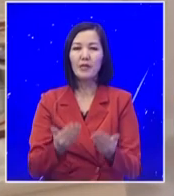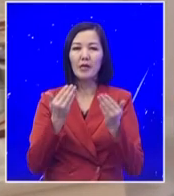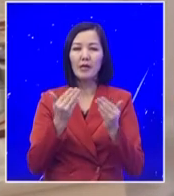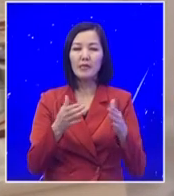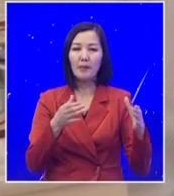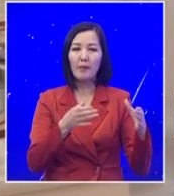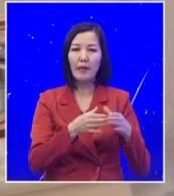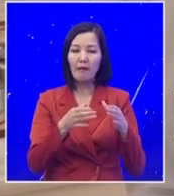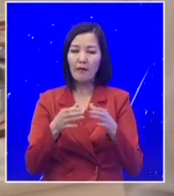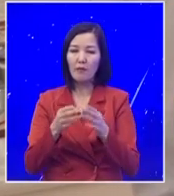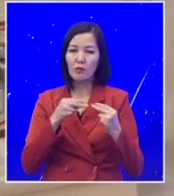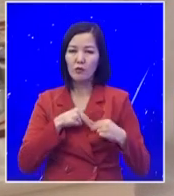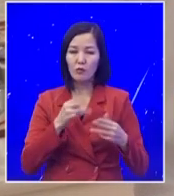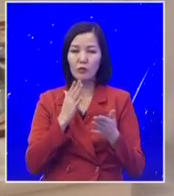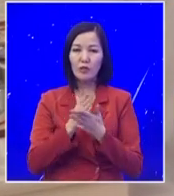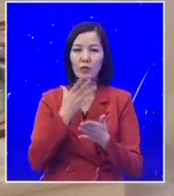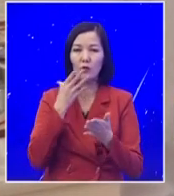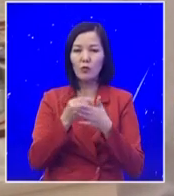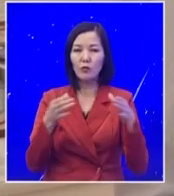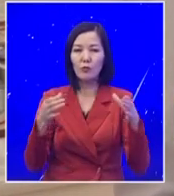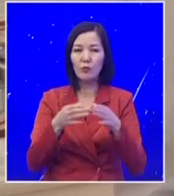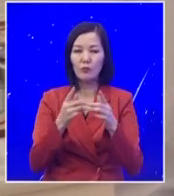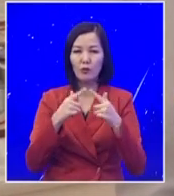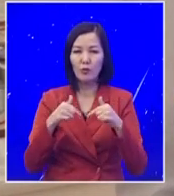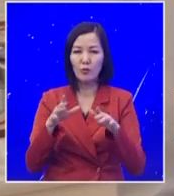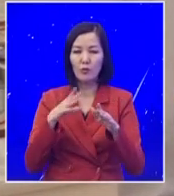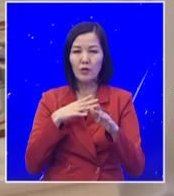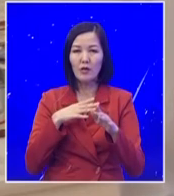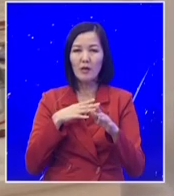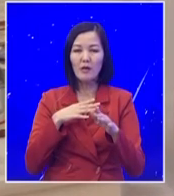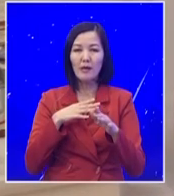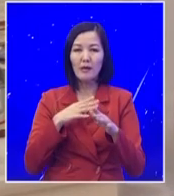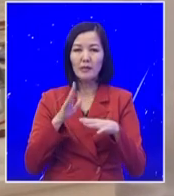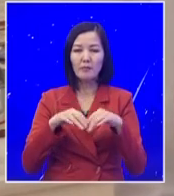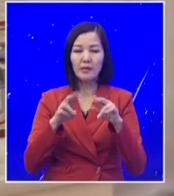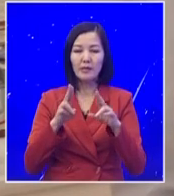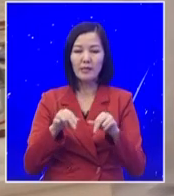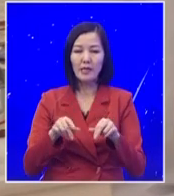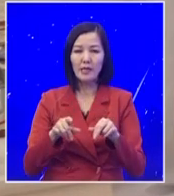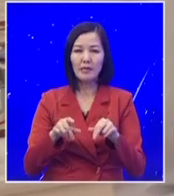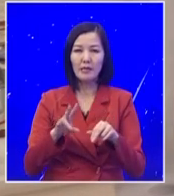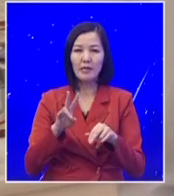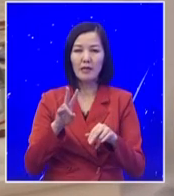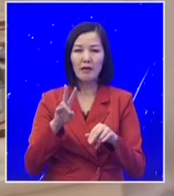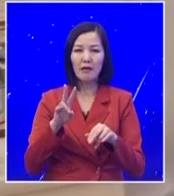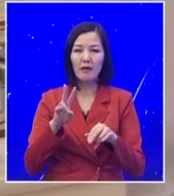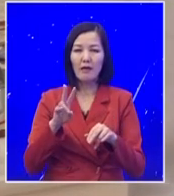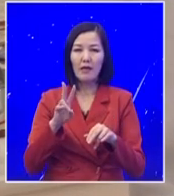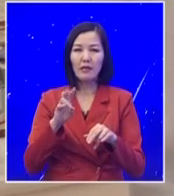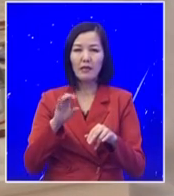жасайды. Бізде қазір өз бөлімімізде құрдық. Ол мамандар бізде невролог,